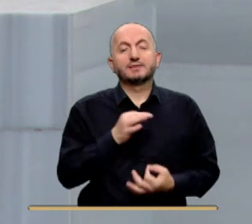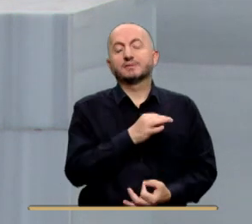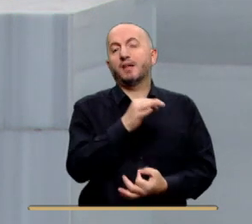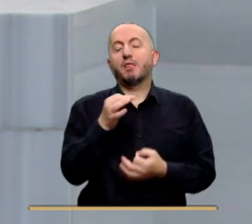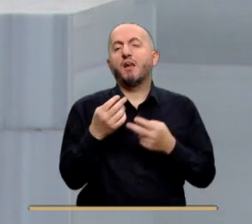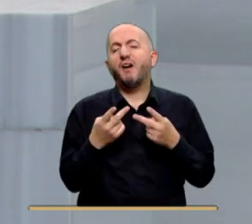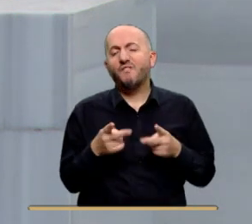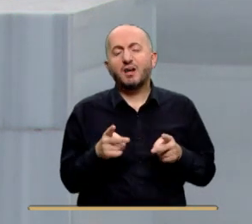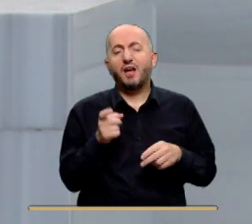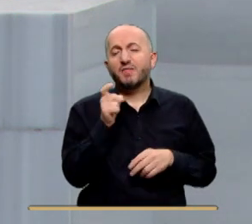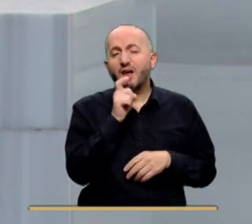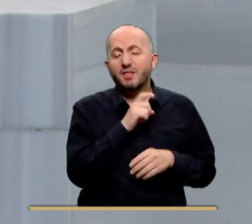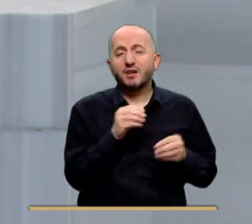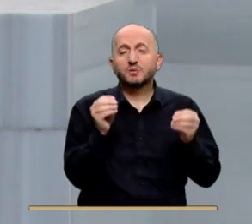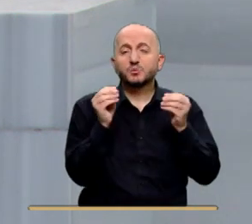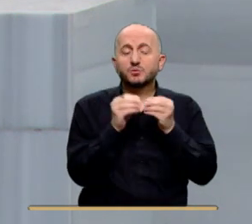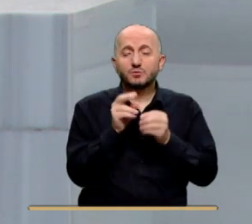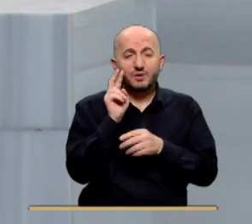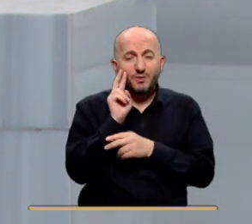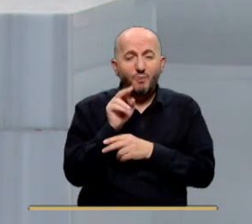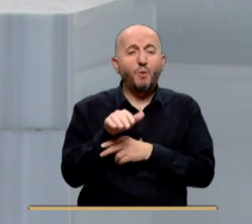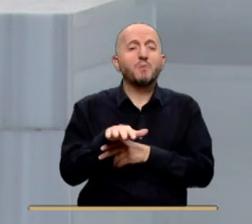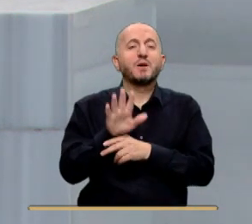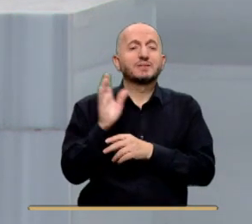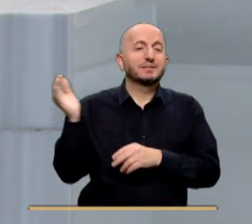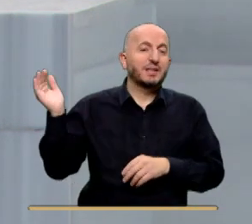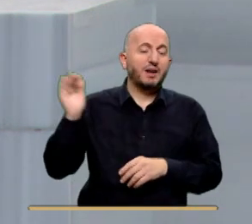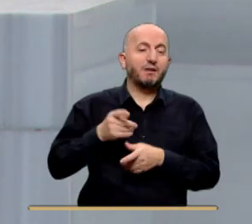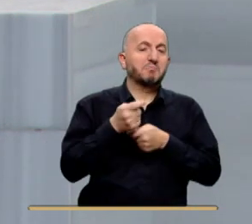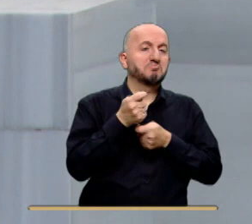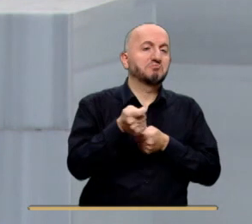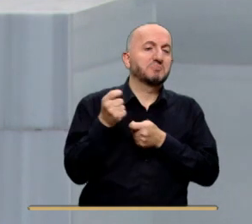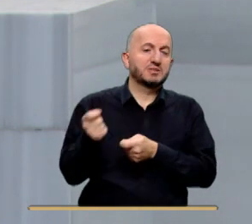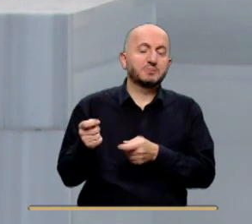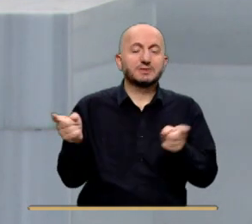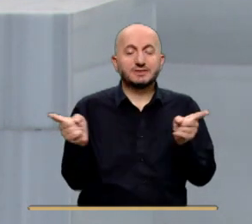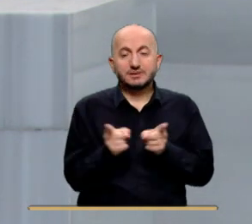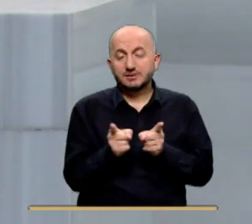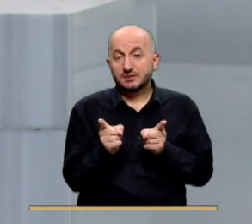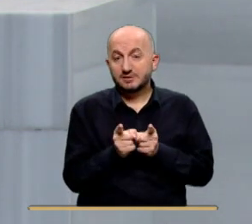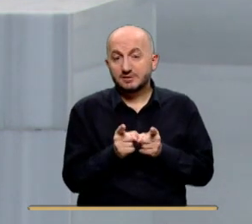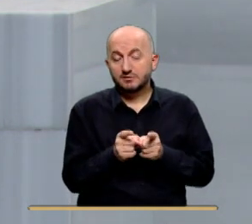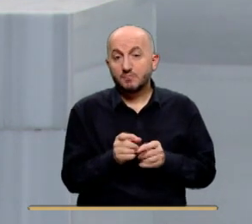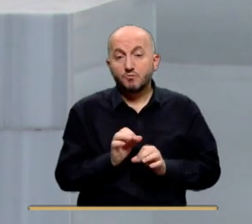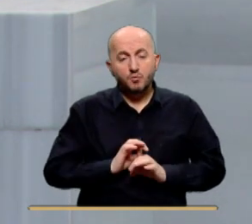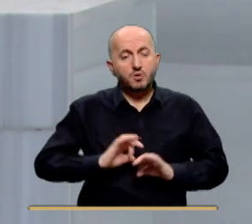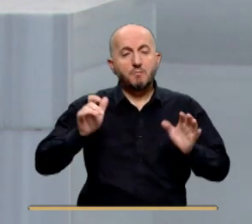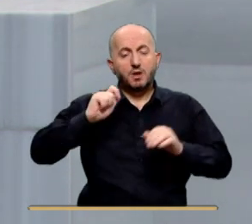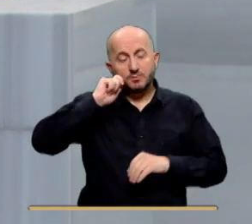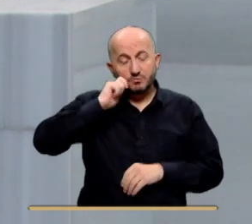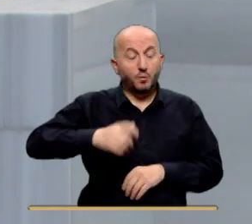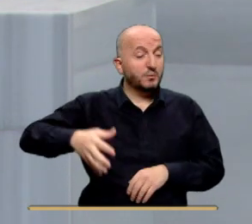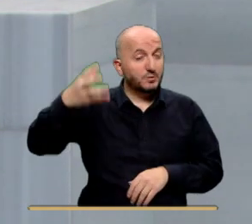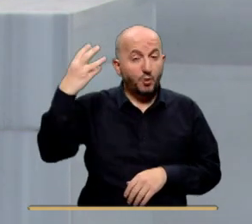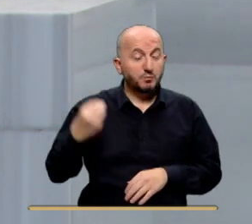insanları bağışlama, hatalarını, kusurlarını görmezlikten gelerek eğitmede, kısacası kamil bir mümin